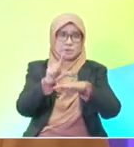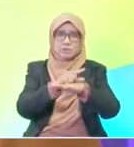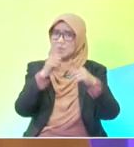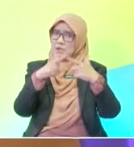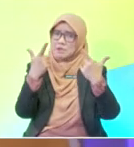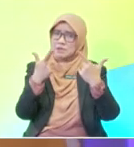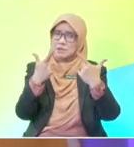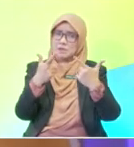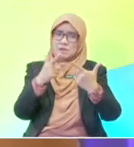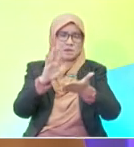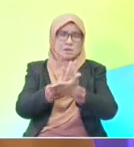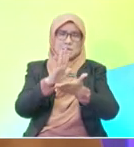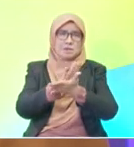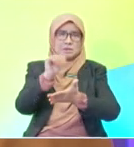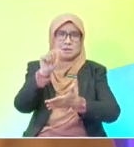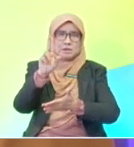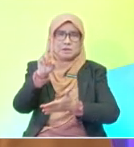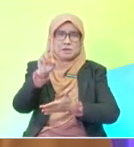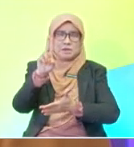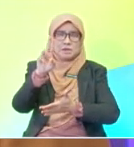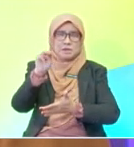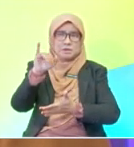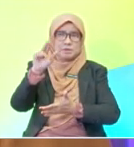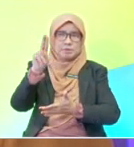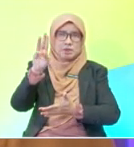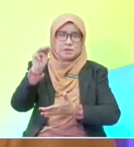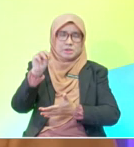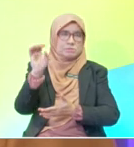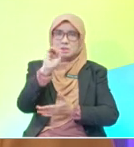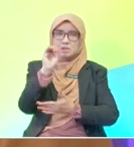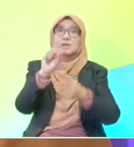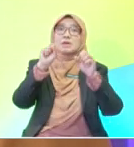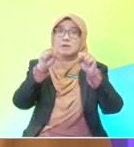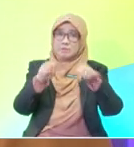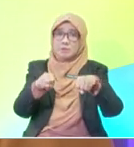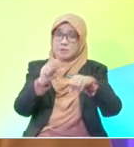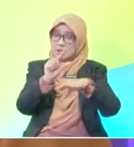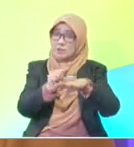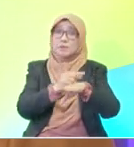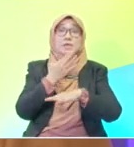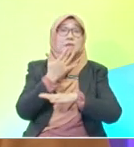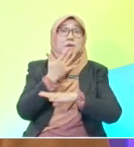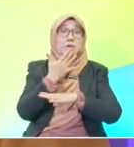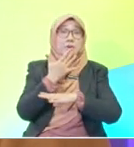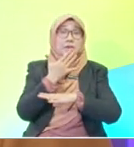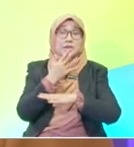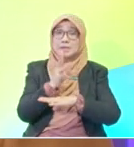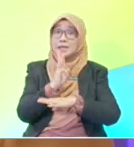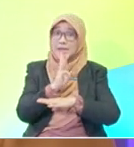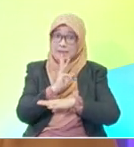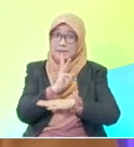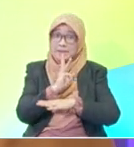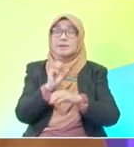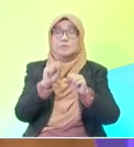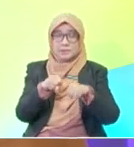macam dekat rumah kita tak ada kertas aluminium, kan? Kita ada warna poster ke, kita ada warna lain, kita boleh warnakan permukaan kotak